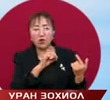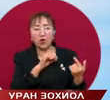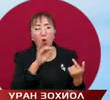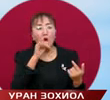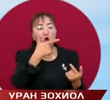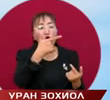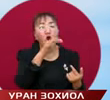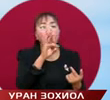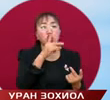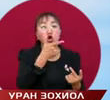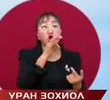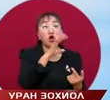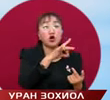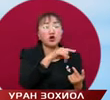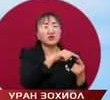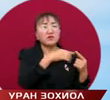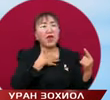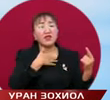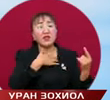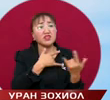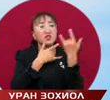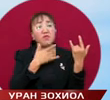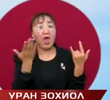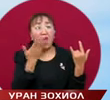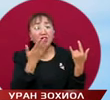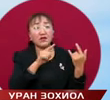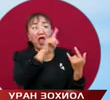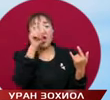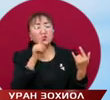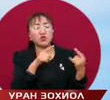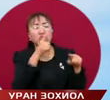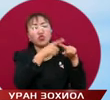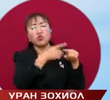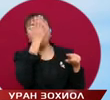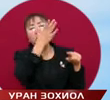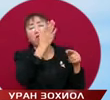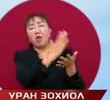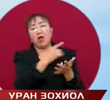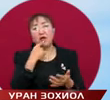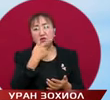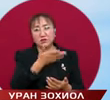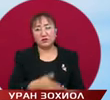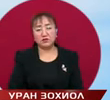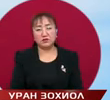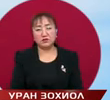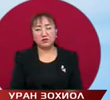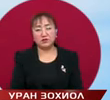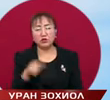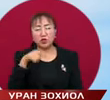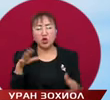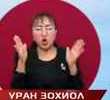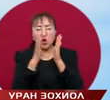сургалхад хөдөө гаргасан гихээс өөр олигтой үг дулсангүй. Тэр өвөл цас их